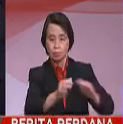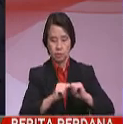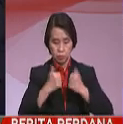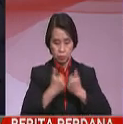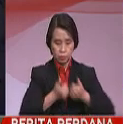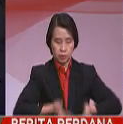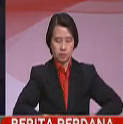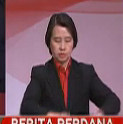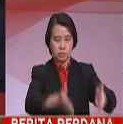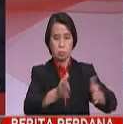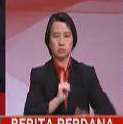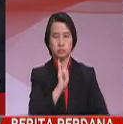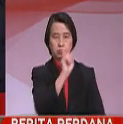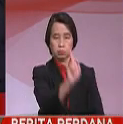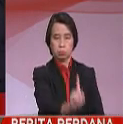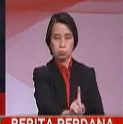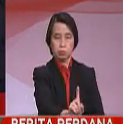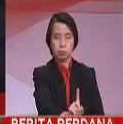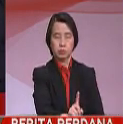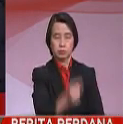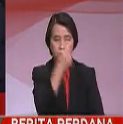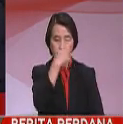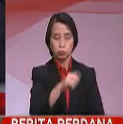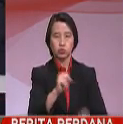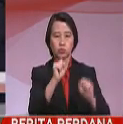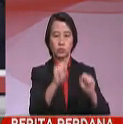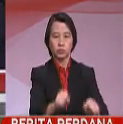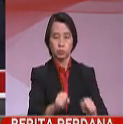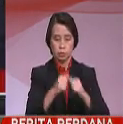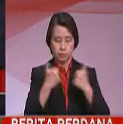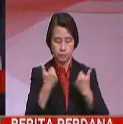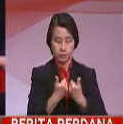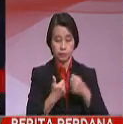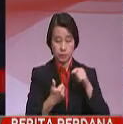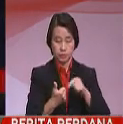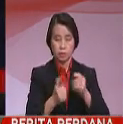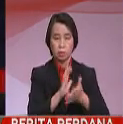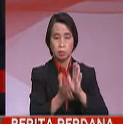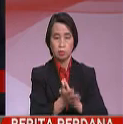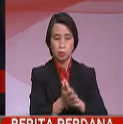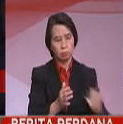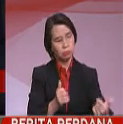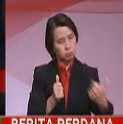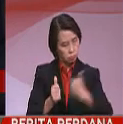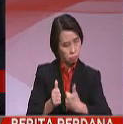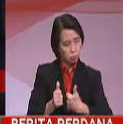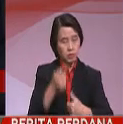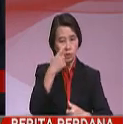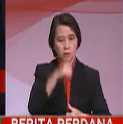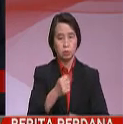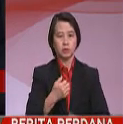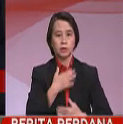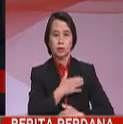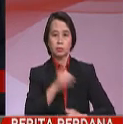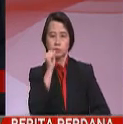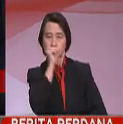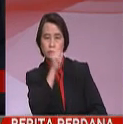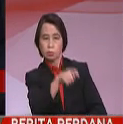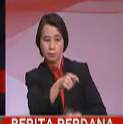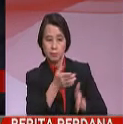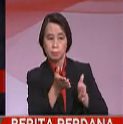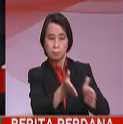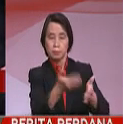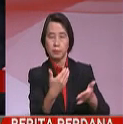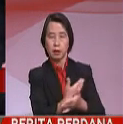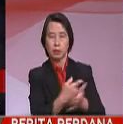Penghibur Jalanan Malaysia tampil ke depan. Ia bagi membolehkan persatuan berkenaan dijadikan rujukan kepada penghibur jalanan baharu